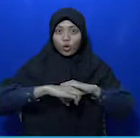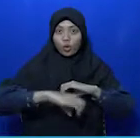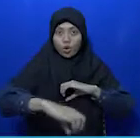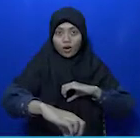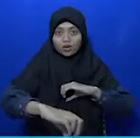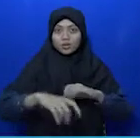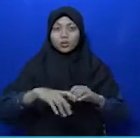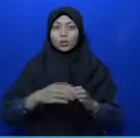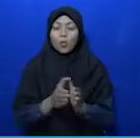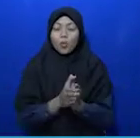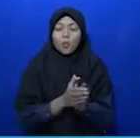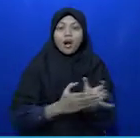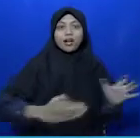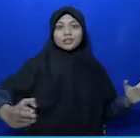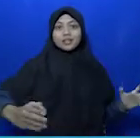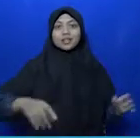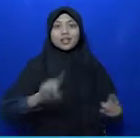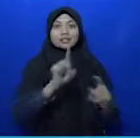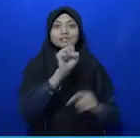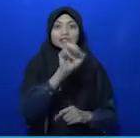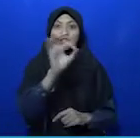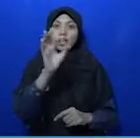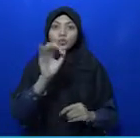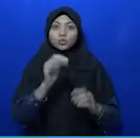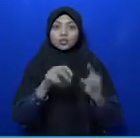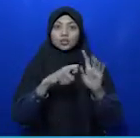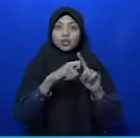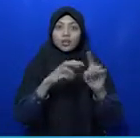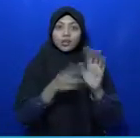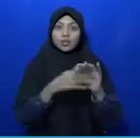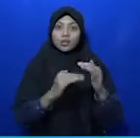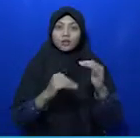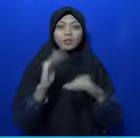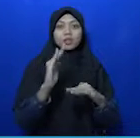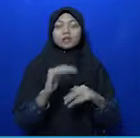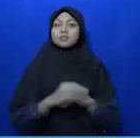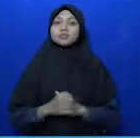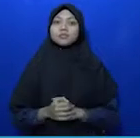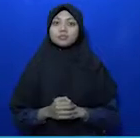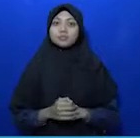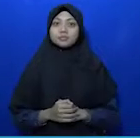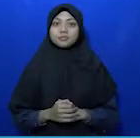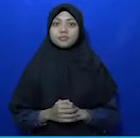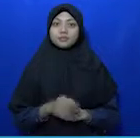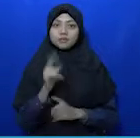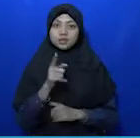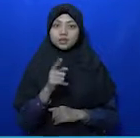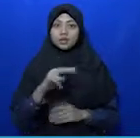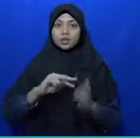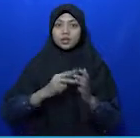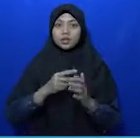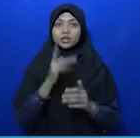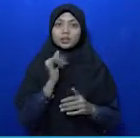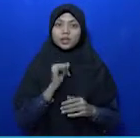ratusan kilometer ya, bahkan konon sampai lebih 400 atau 500 kilometer. Itu mesti